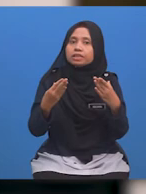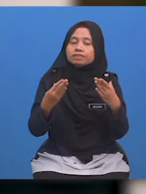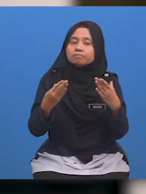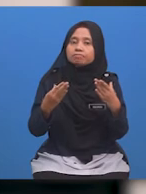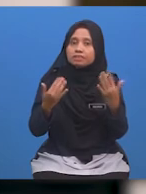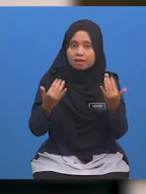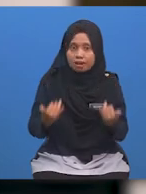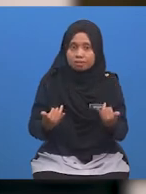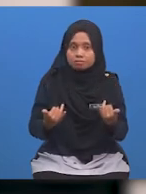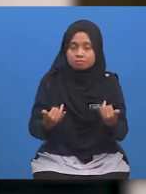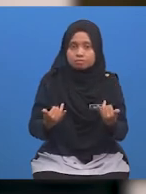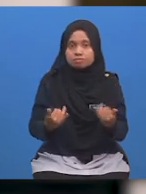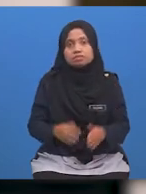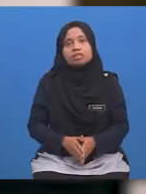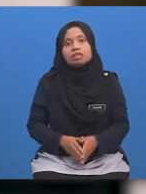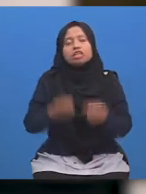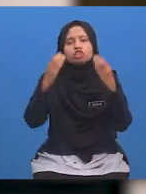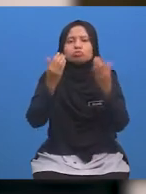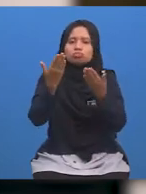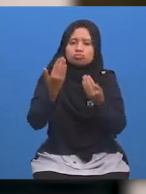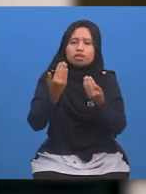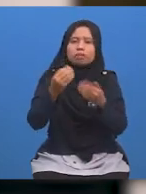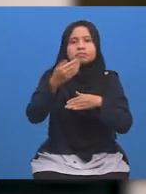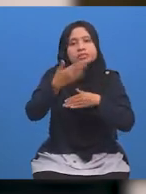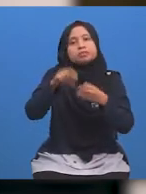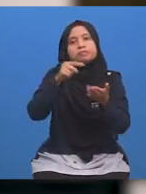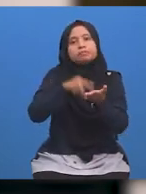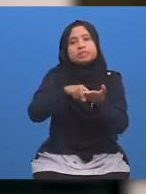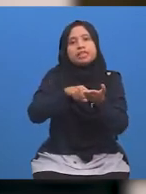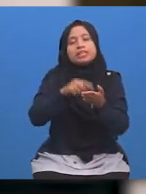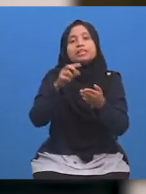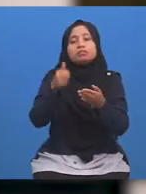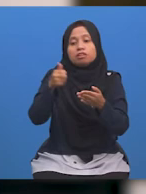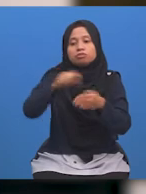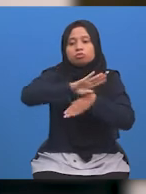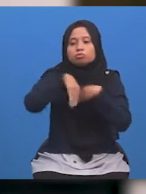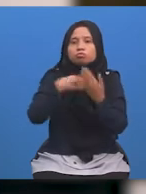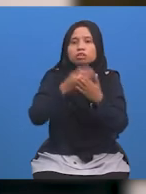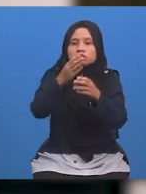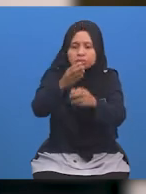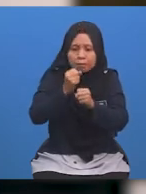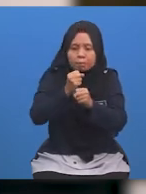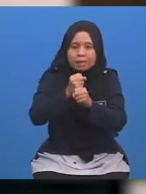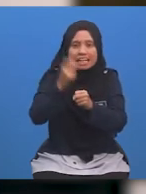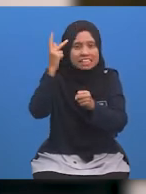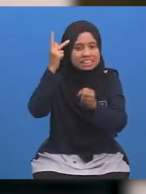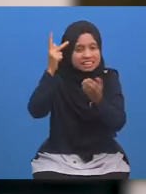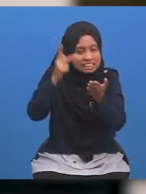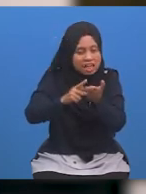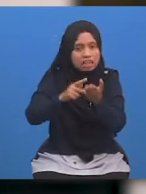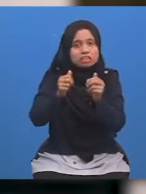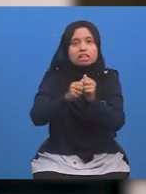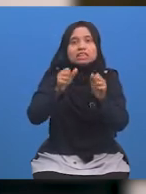Bagaimana setakat ini semua pelajar? Cikgu harap selepas ini anda semua dapat mengenali